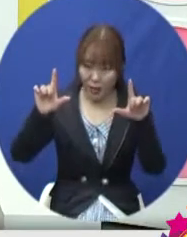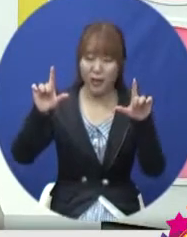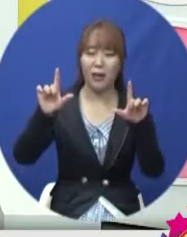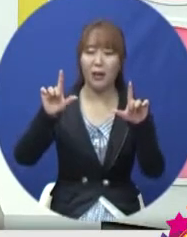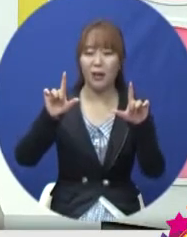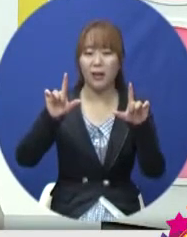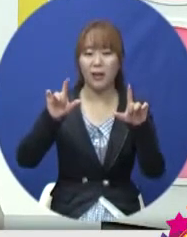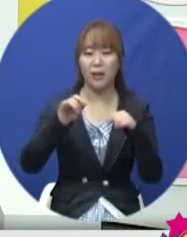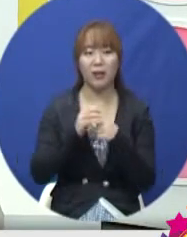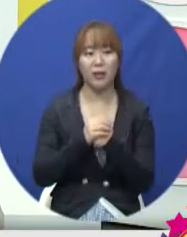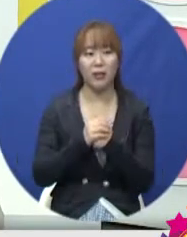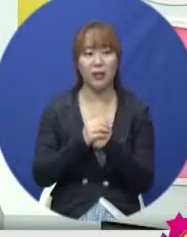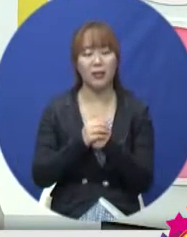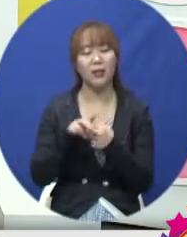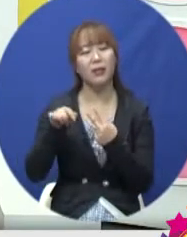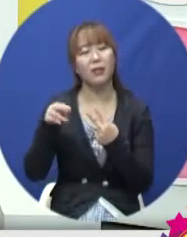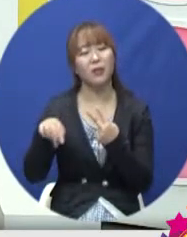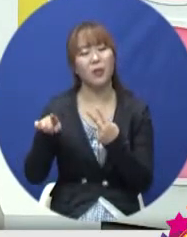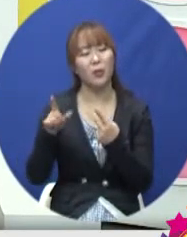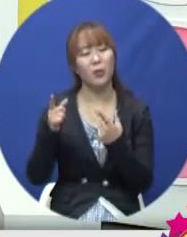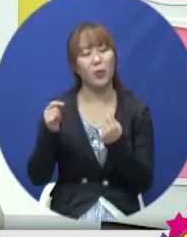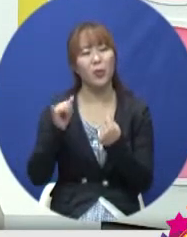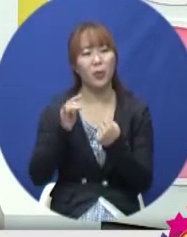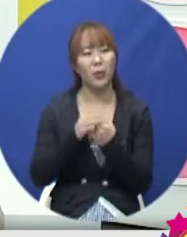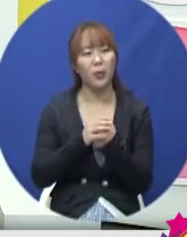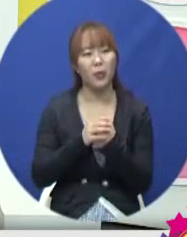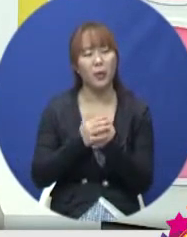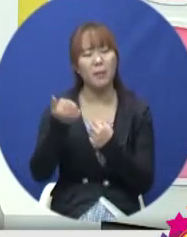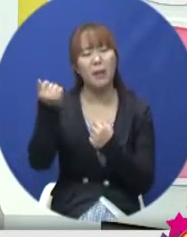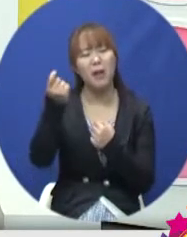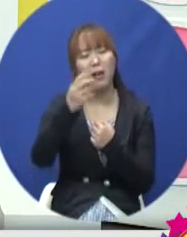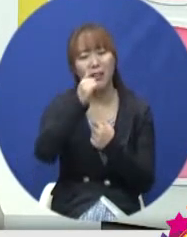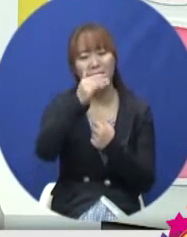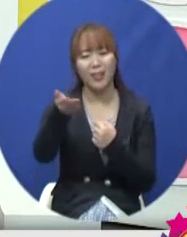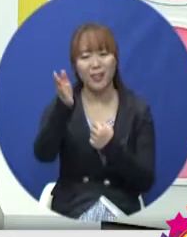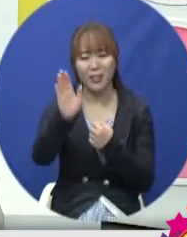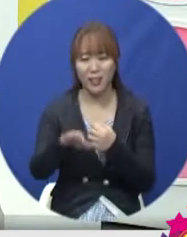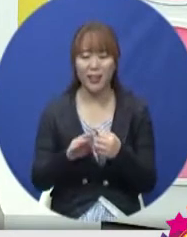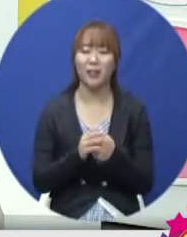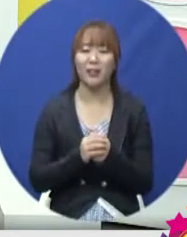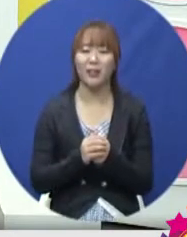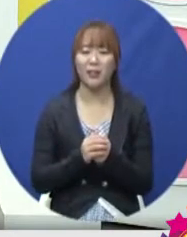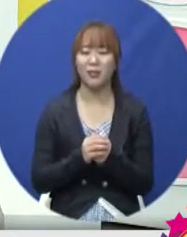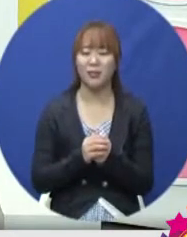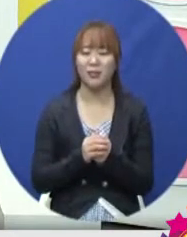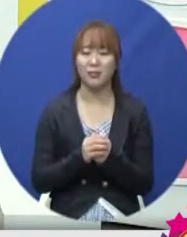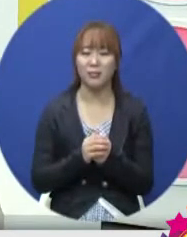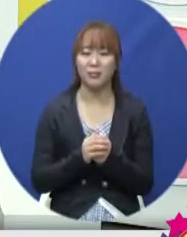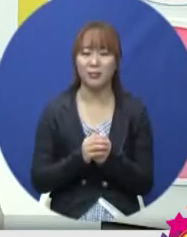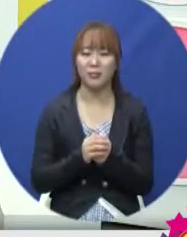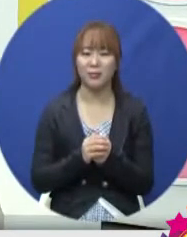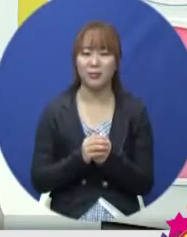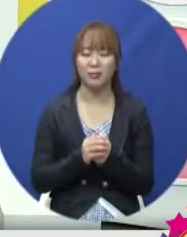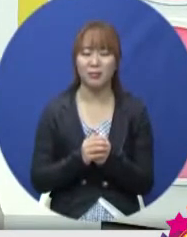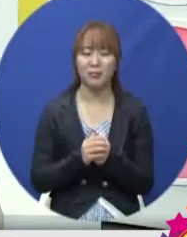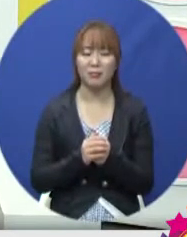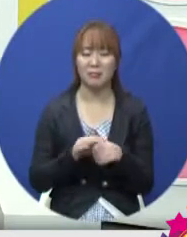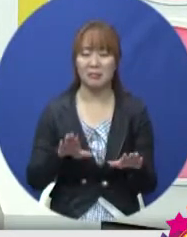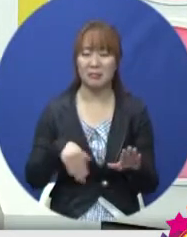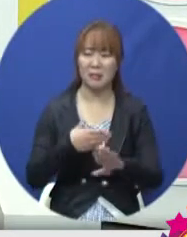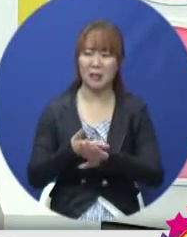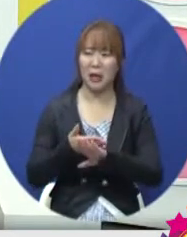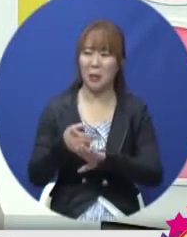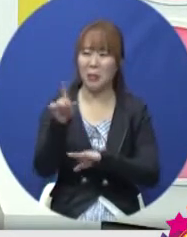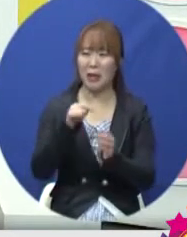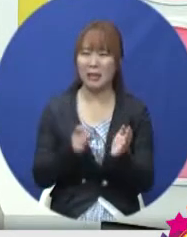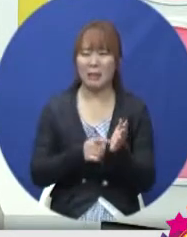아, 예. 예, 2절은 그렇게 나가고 몇 개가 있긴 있었는데 아, 예. 있는데 지금 또 딴 데 또 급한